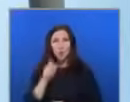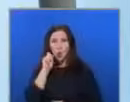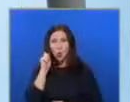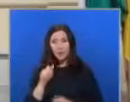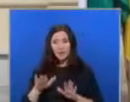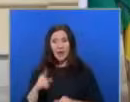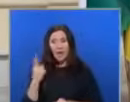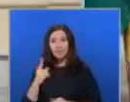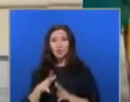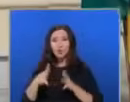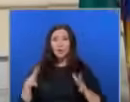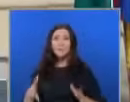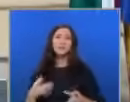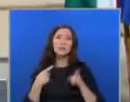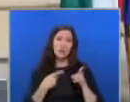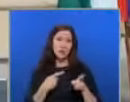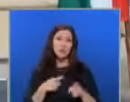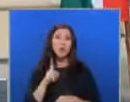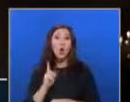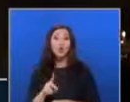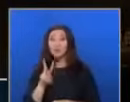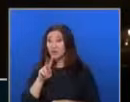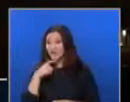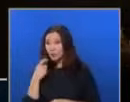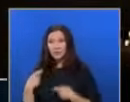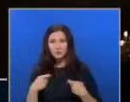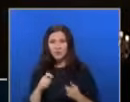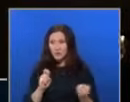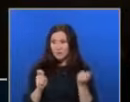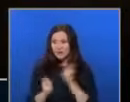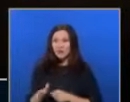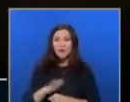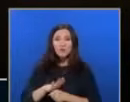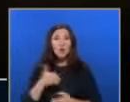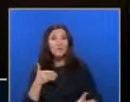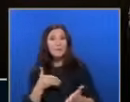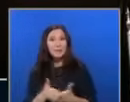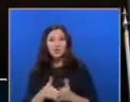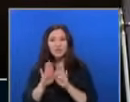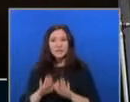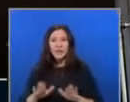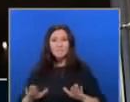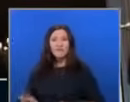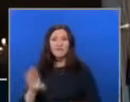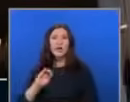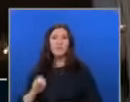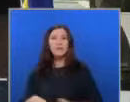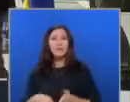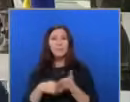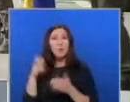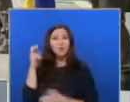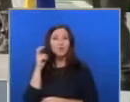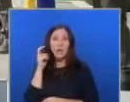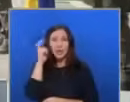Украйна прие един от големите си критици, който за 2 години война се превърна в основна пречка за забавяне на европейската помощ за